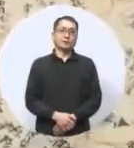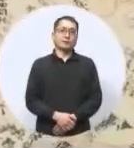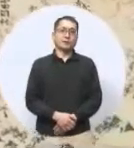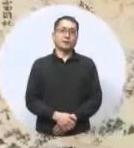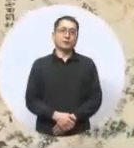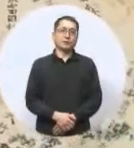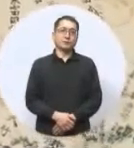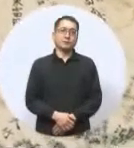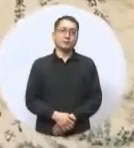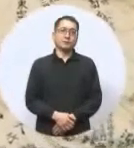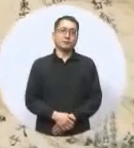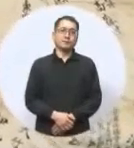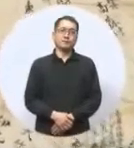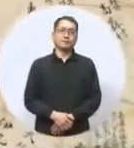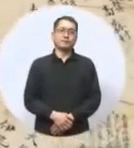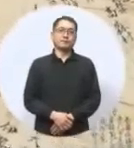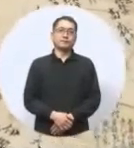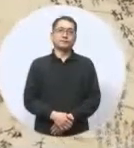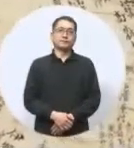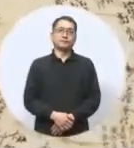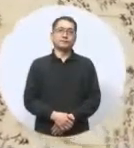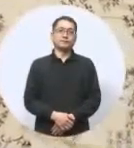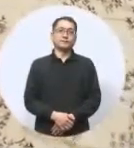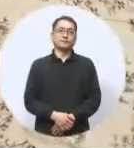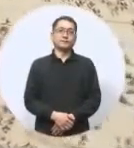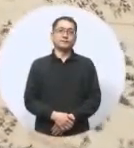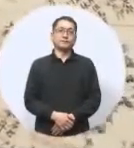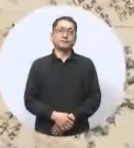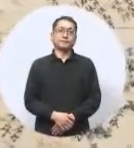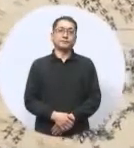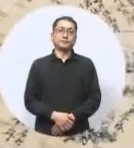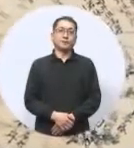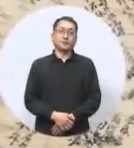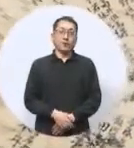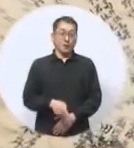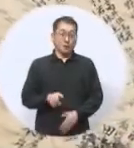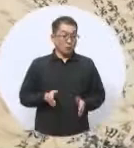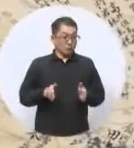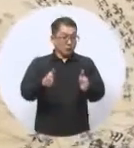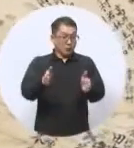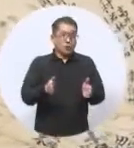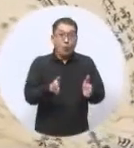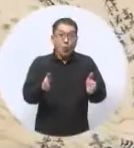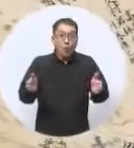に大山につながってるんですね。はいはい、この幅で